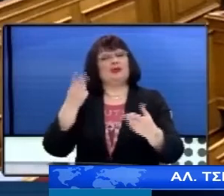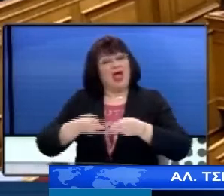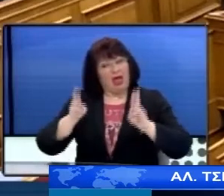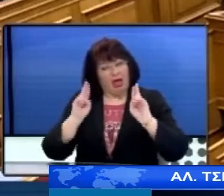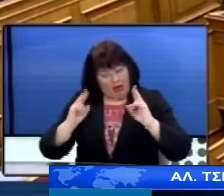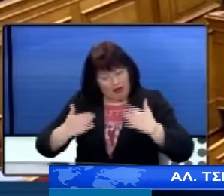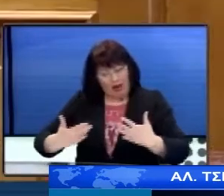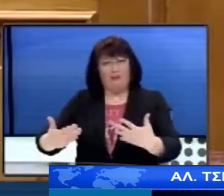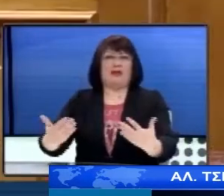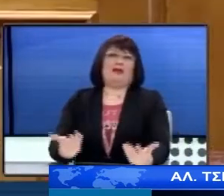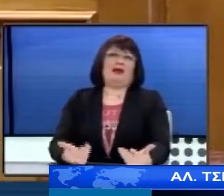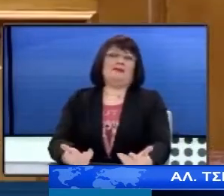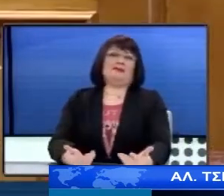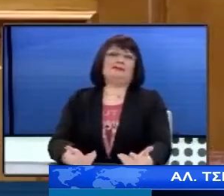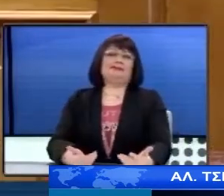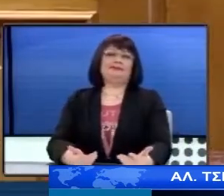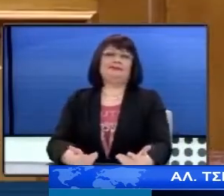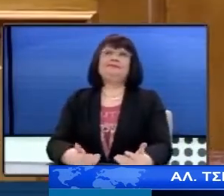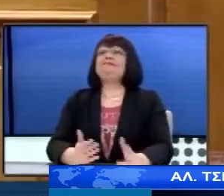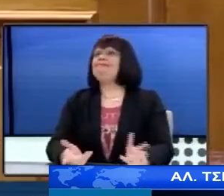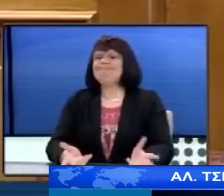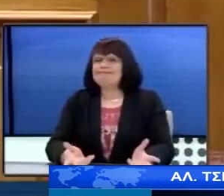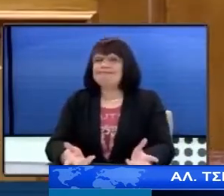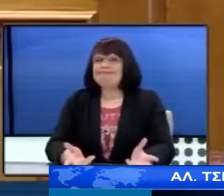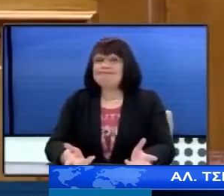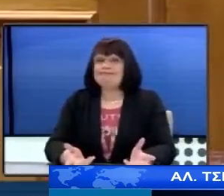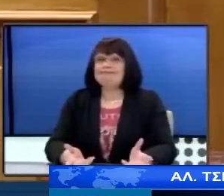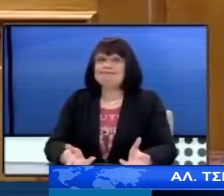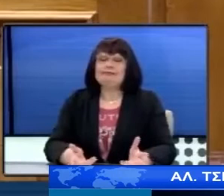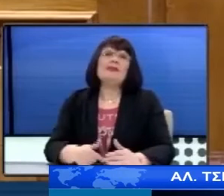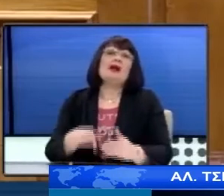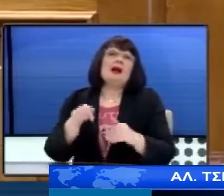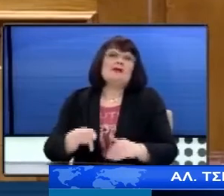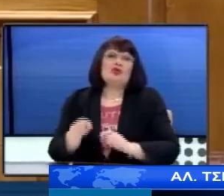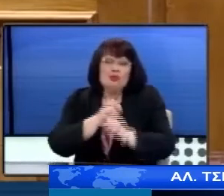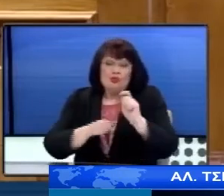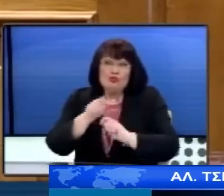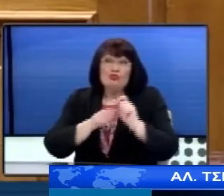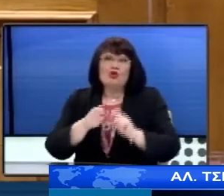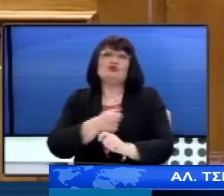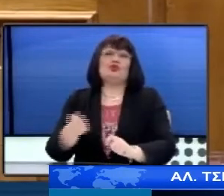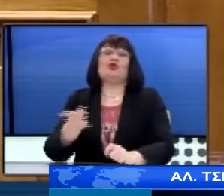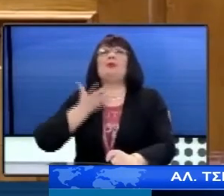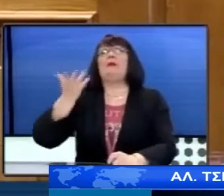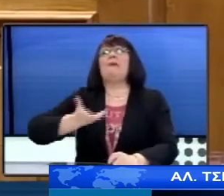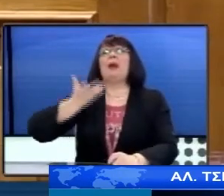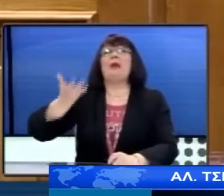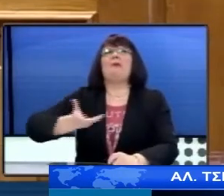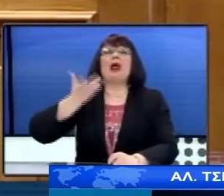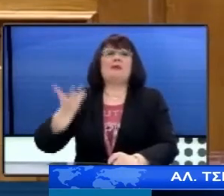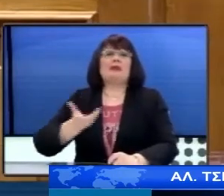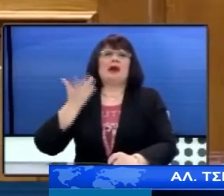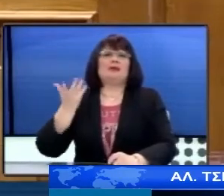αισιοδοξία. Δεν πρόκειται όμως αυτή η αισιοδοξία να δημιουργηθεί με ρητορικά σχήματα,